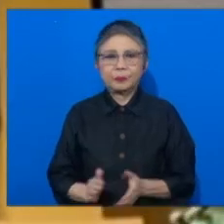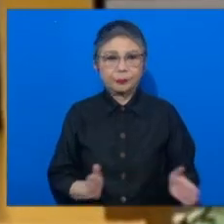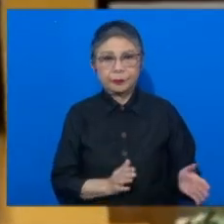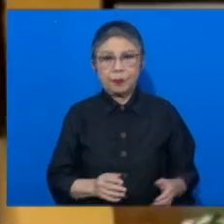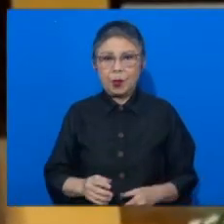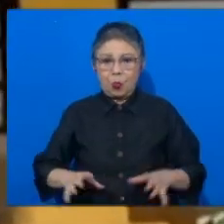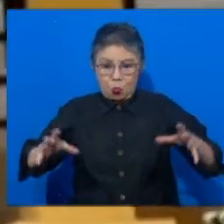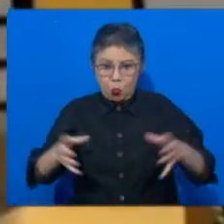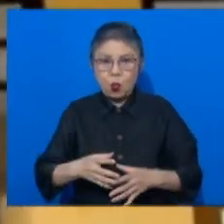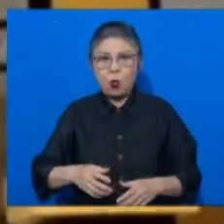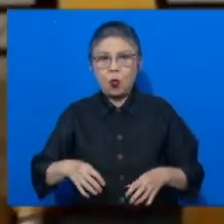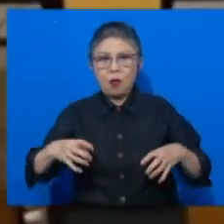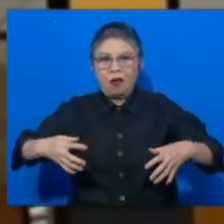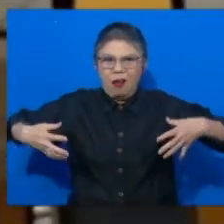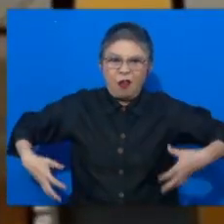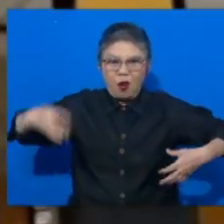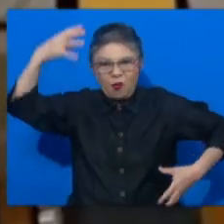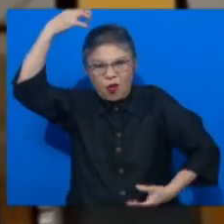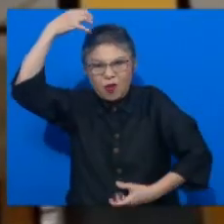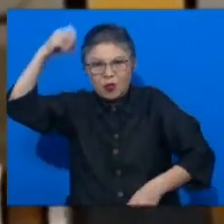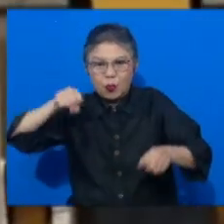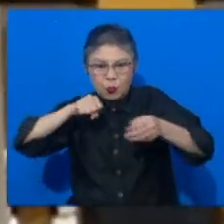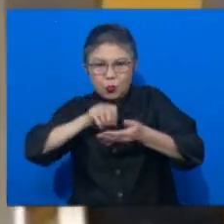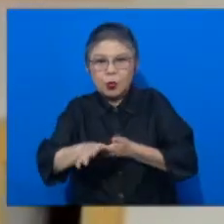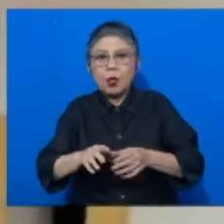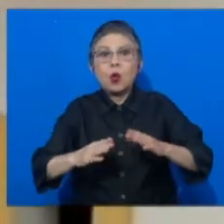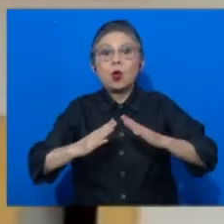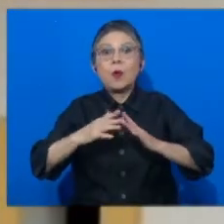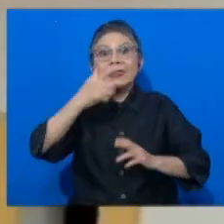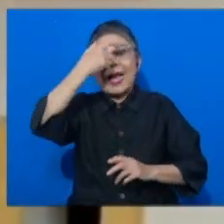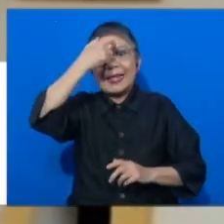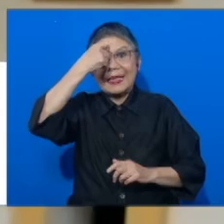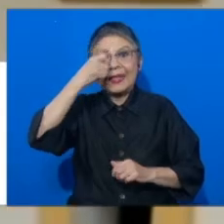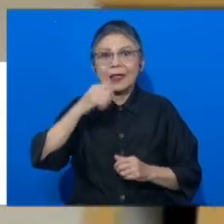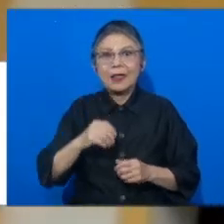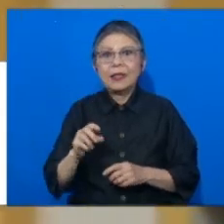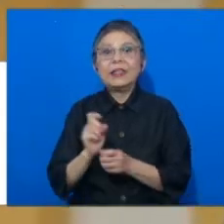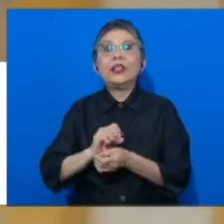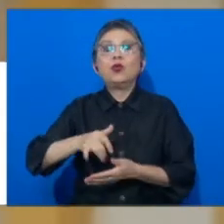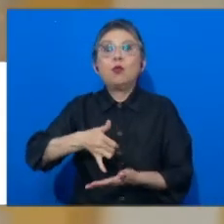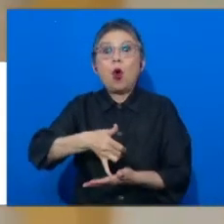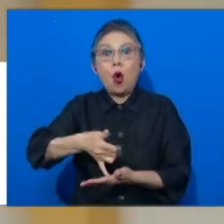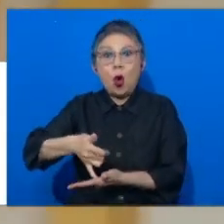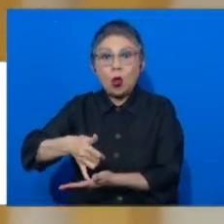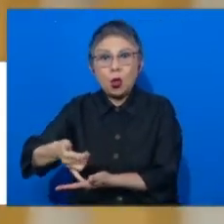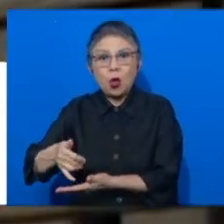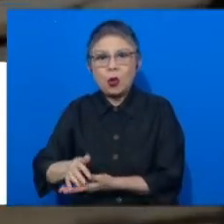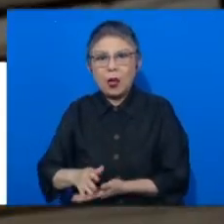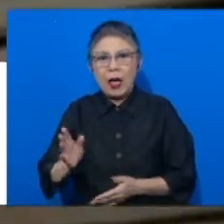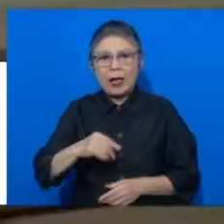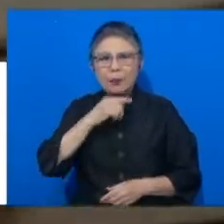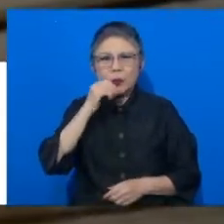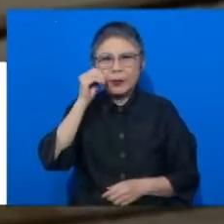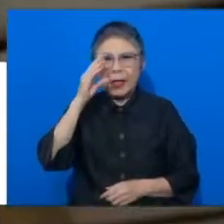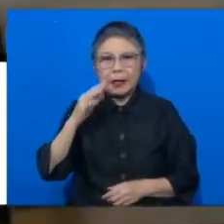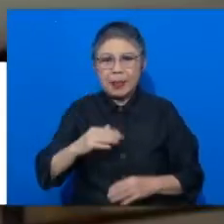Kawanan monyet ekor panjang menyerbu ruang perawatan RSUD Abdurrahim Situbondo, Jawa Timur pada Selasa siang. Tak hanya naik ke